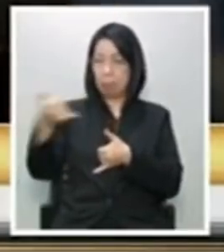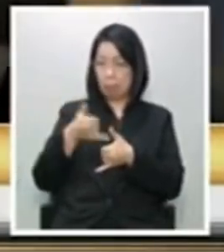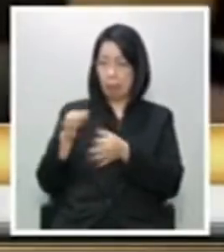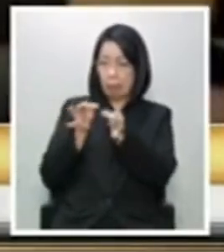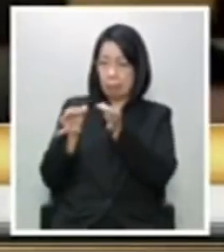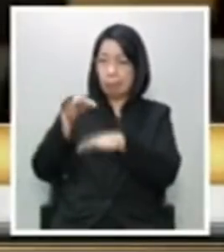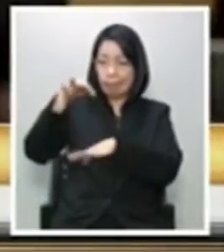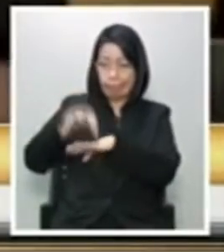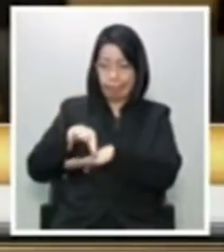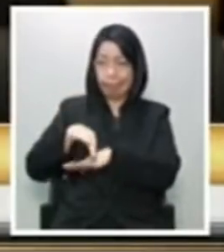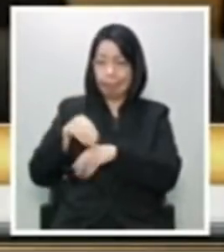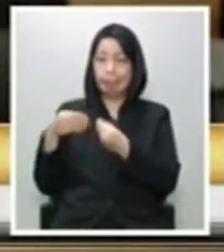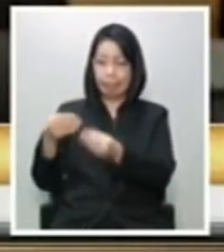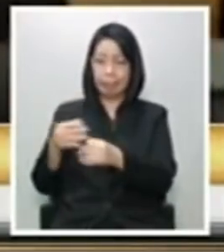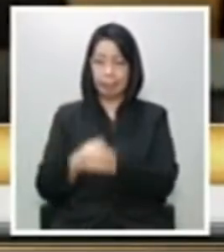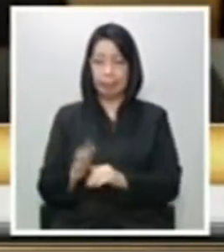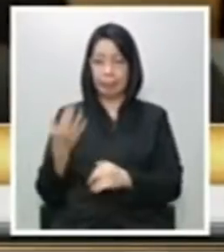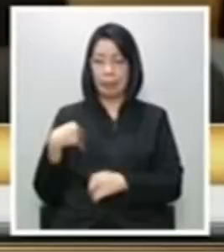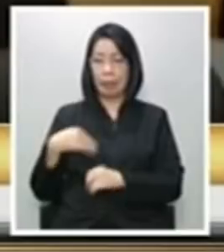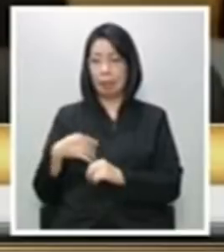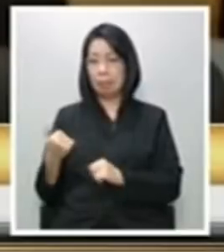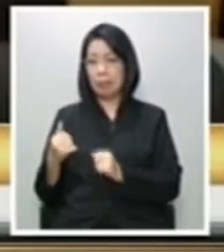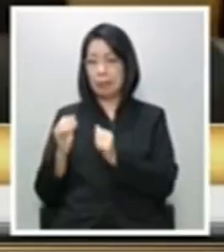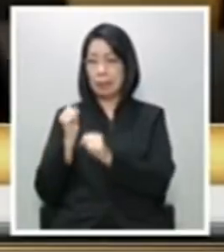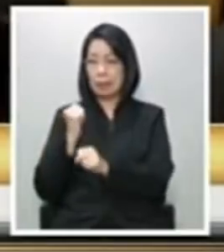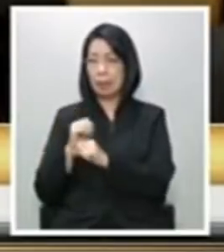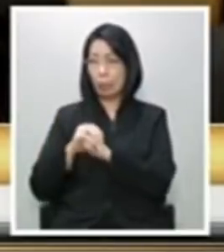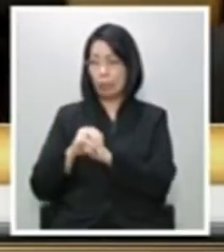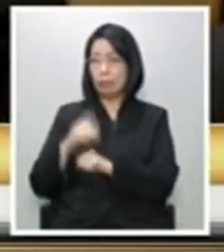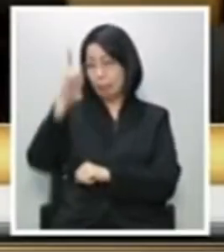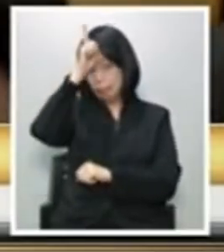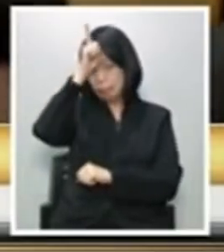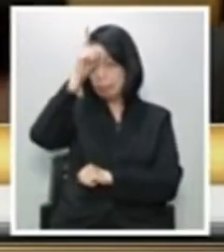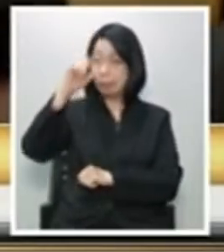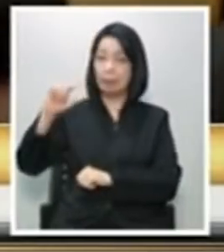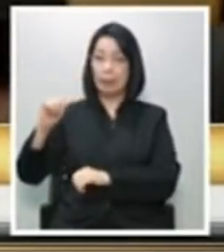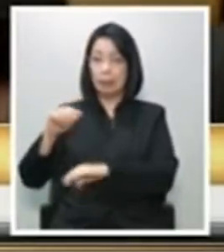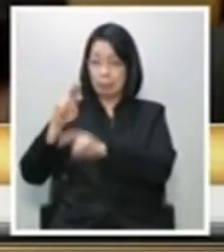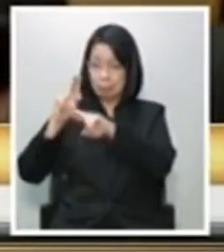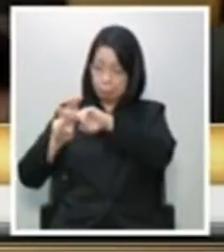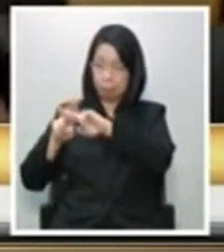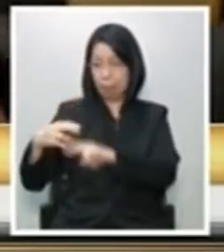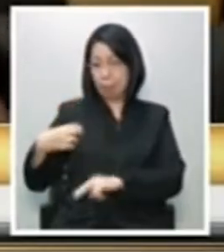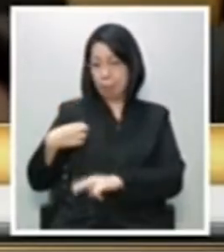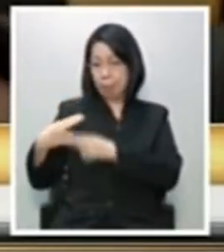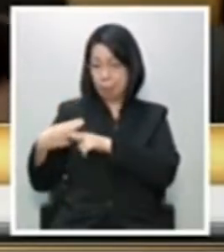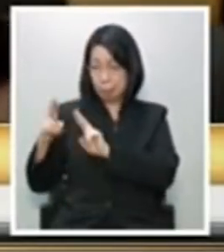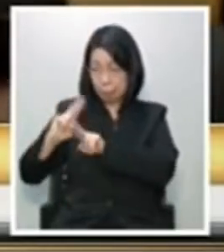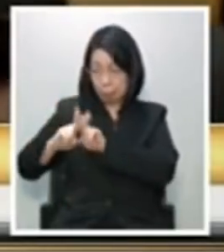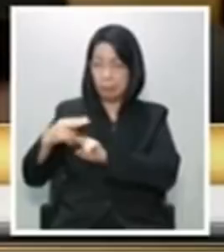นั้นก็ยังจะมีชาวสแกนดิเนเวียเดนมาร์กสวีเดนเข้ามาศึกษาปัญห